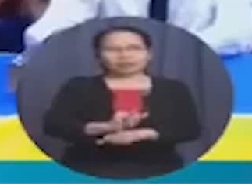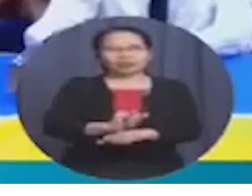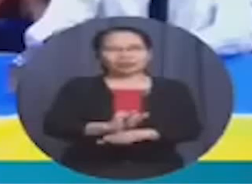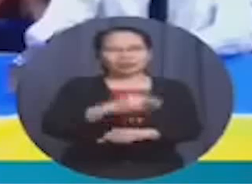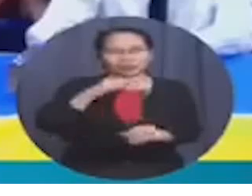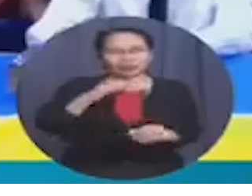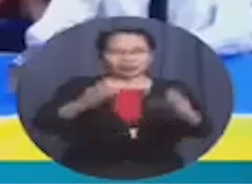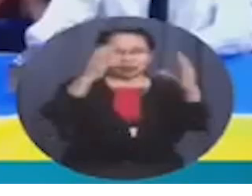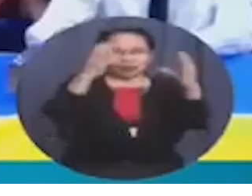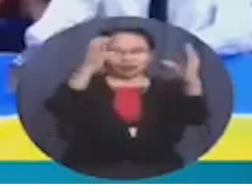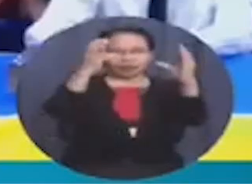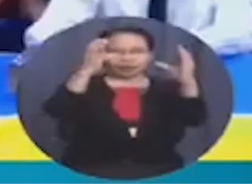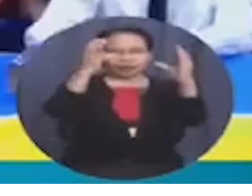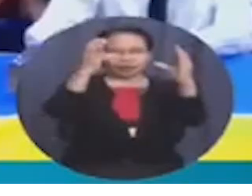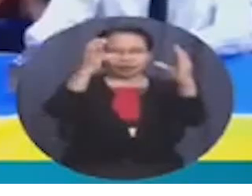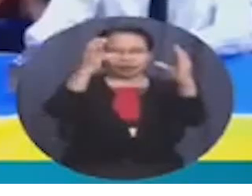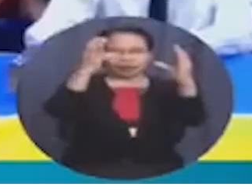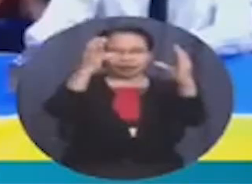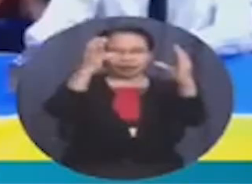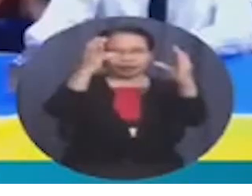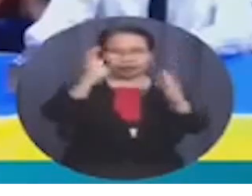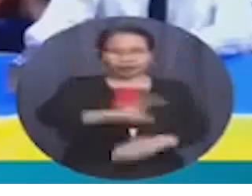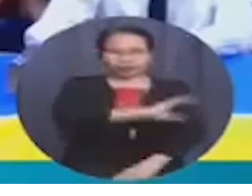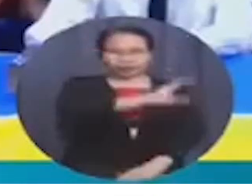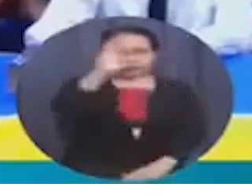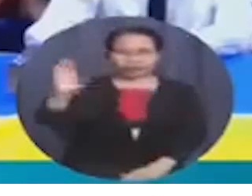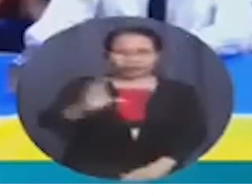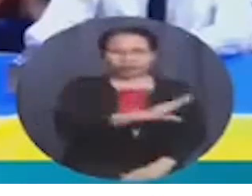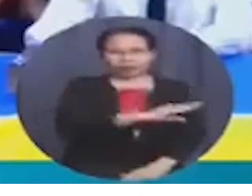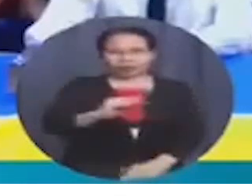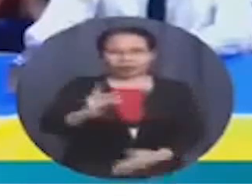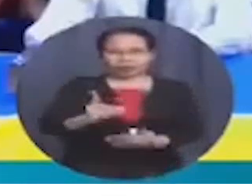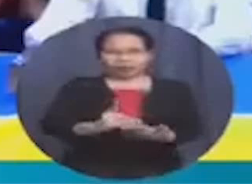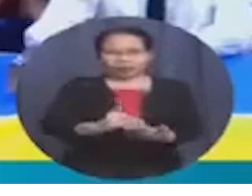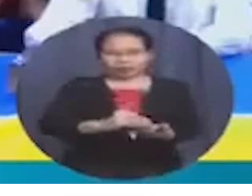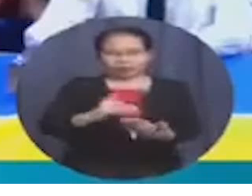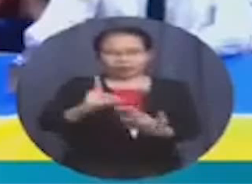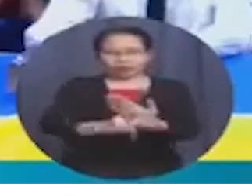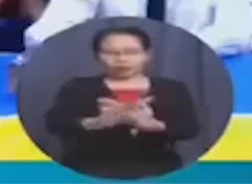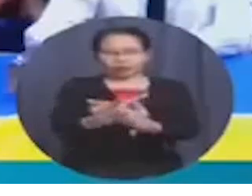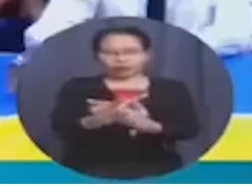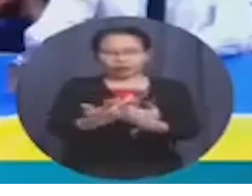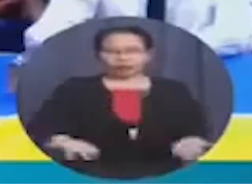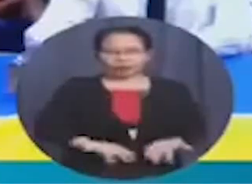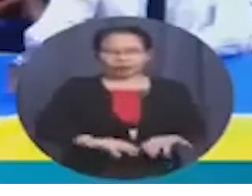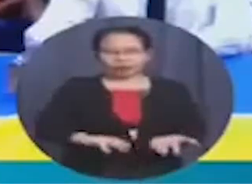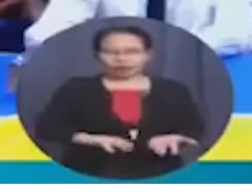nagdidiriwang tuwing araw ng Pasko, December 25. Dito po sa